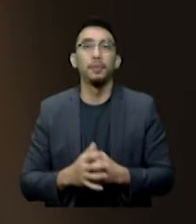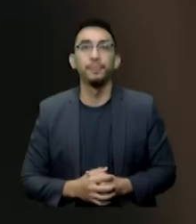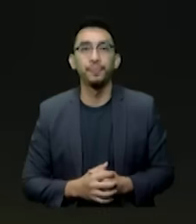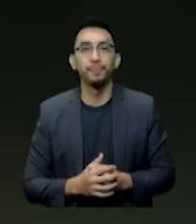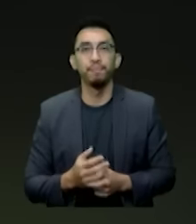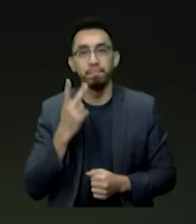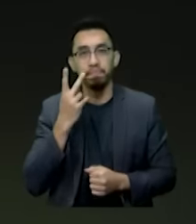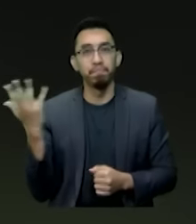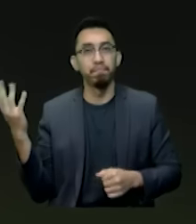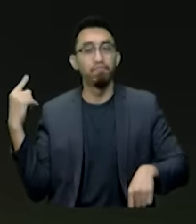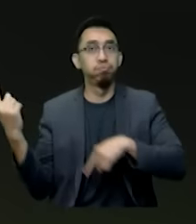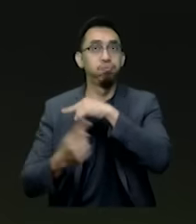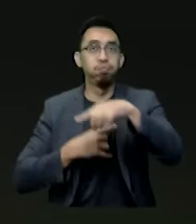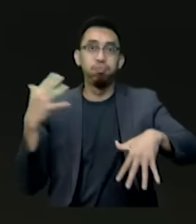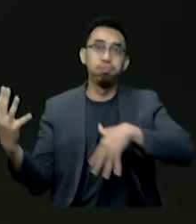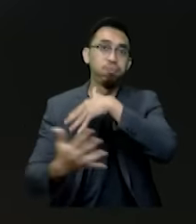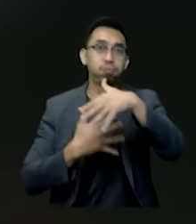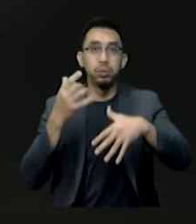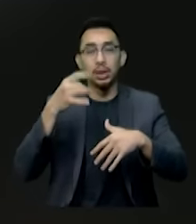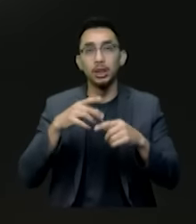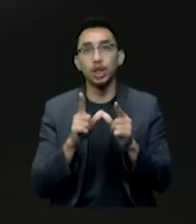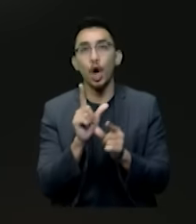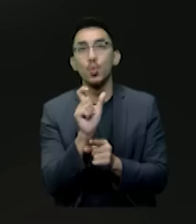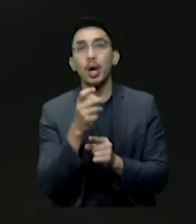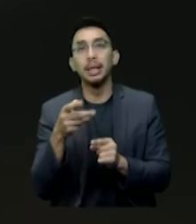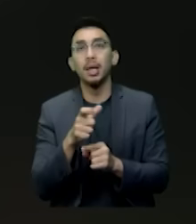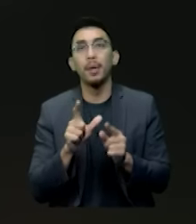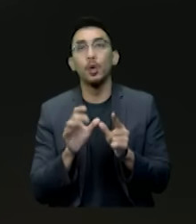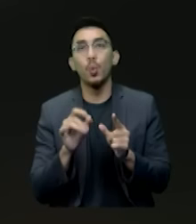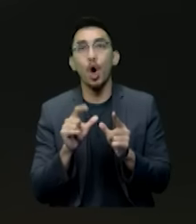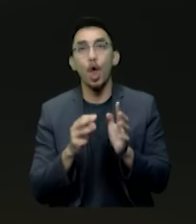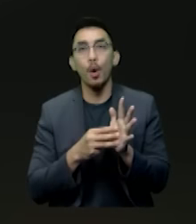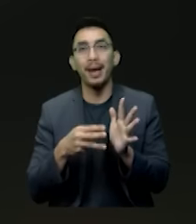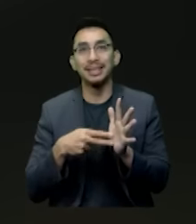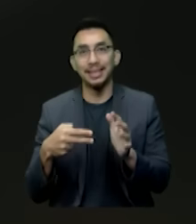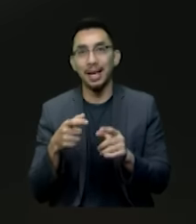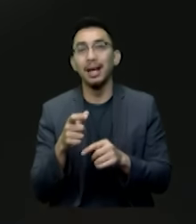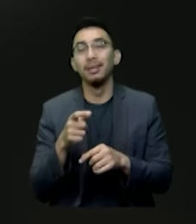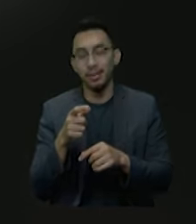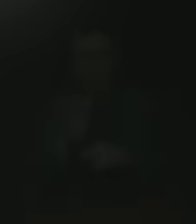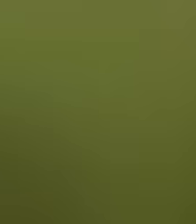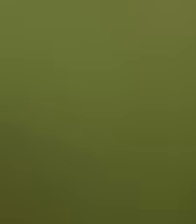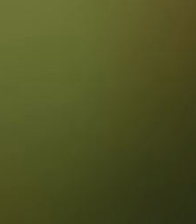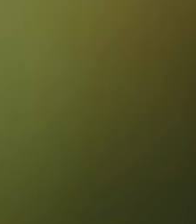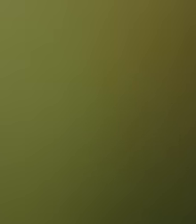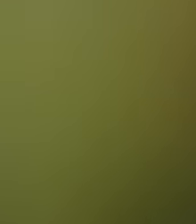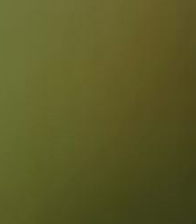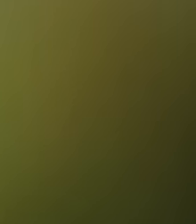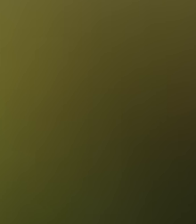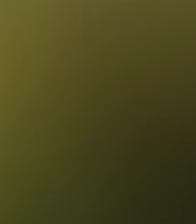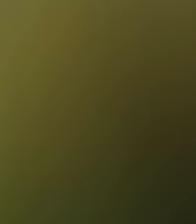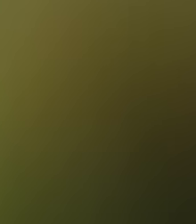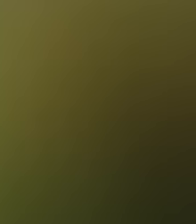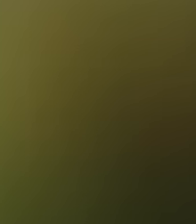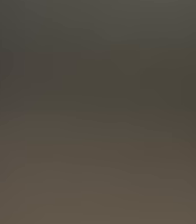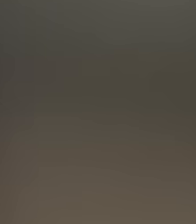Pusaran angin puting beliung ini menyapu desa Bue, Kecamatan Wolomeze, Kabupaten Ngada, NTT. Kencangnya angin sempat membuat panik warga di